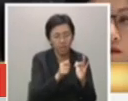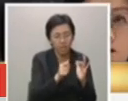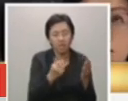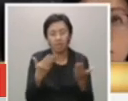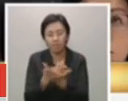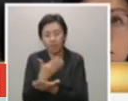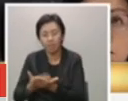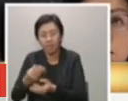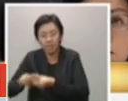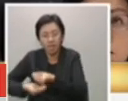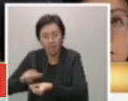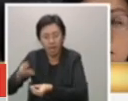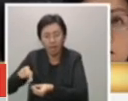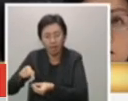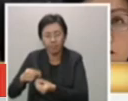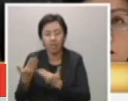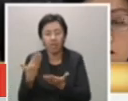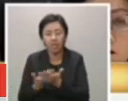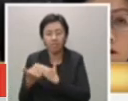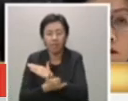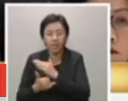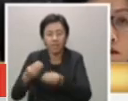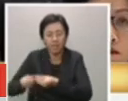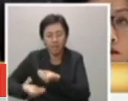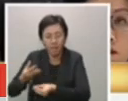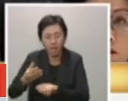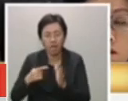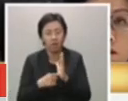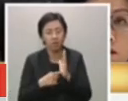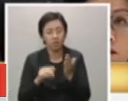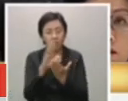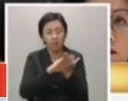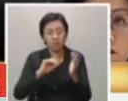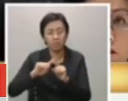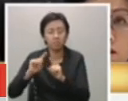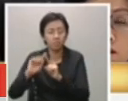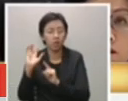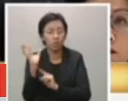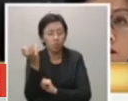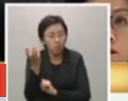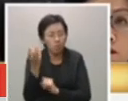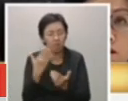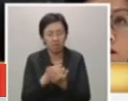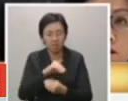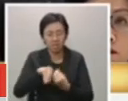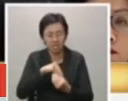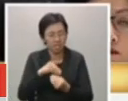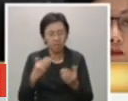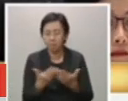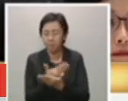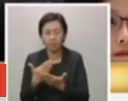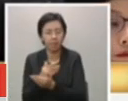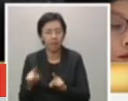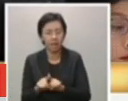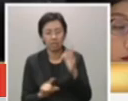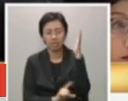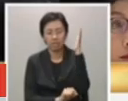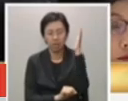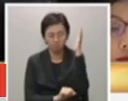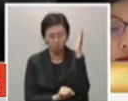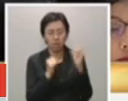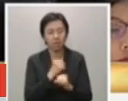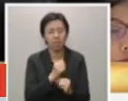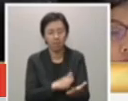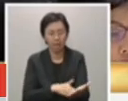ราแลกเปลี่ยนหลายประเทศในโลกโดยเฉพาะประเทศที่เขามีศักยภาพทางเศรษฐกิจเขาเปลี่ยนหมดแล้วครับสิงคโปร์ที่เขาใช้มานานแ